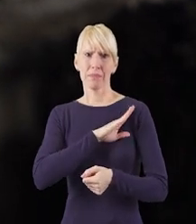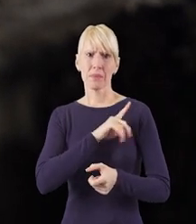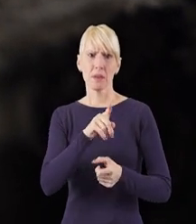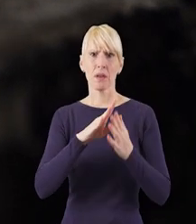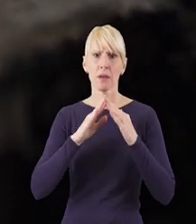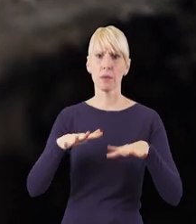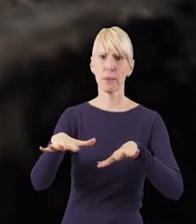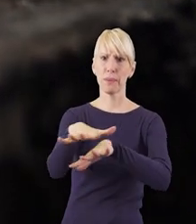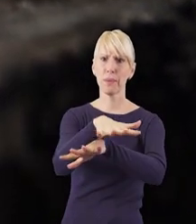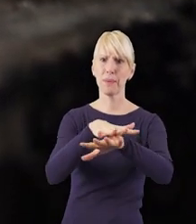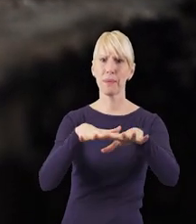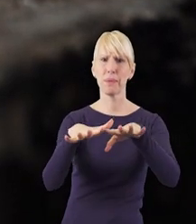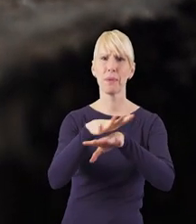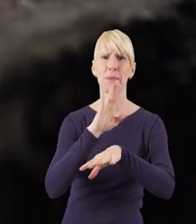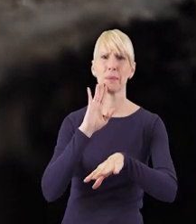jakby pajęczyną.